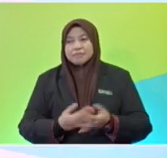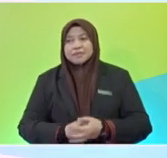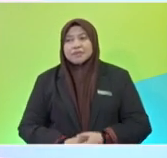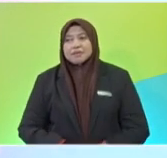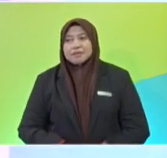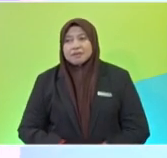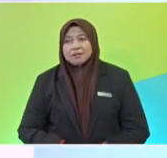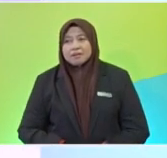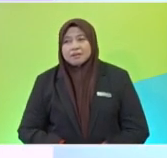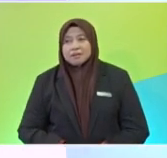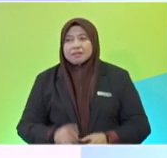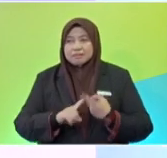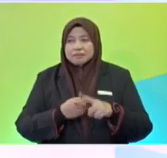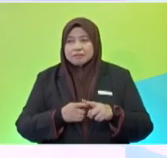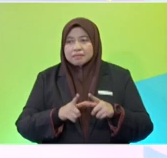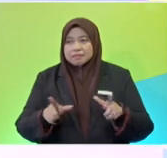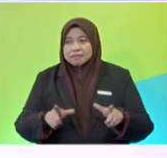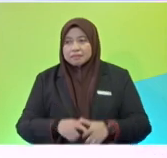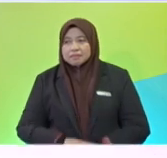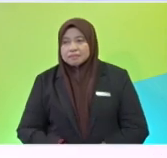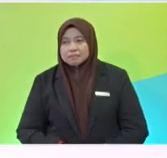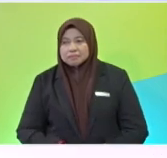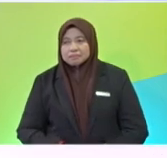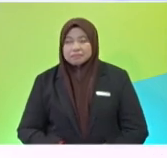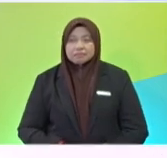juga fans oke